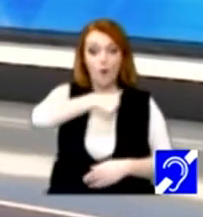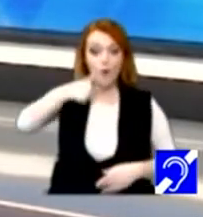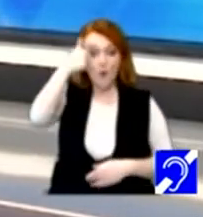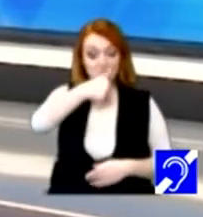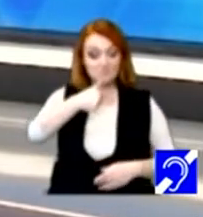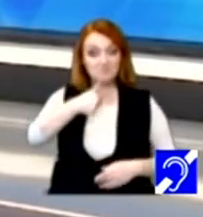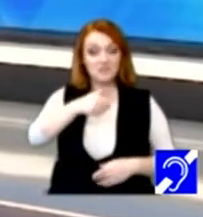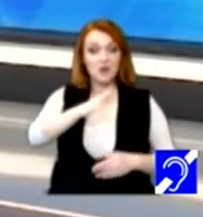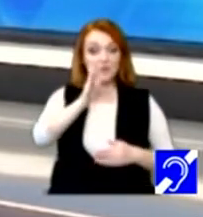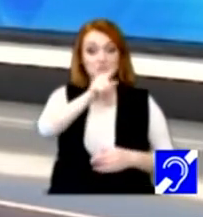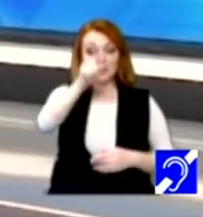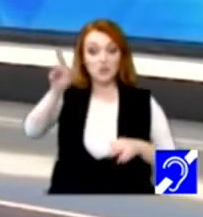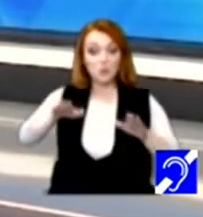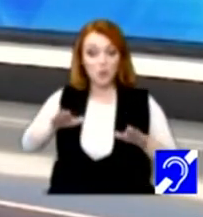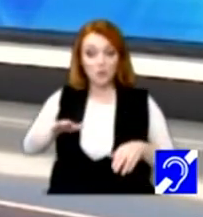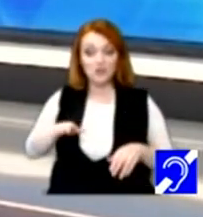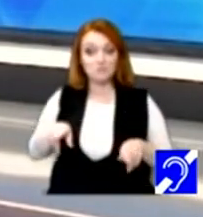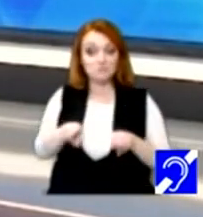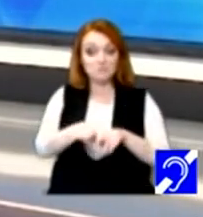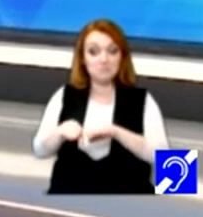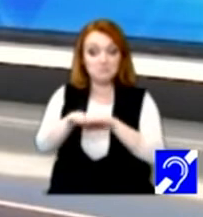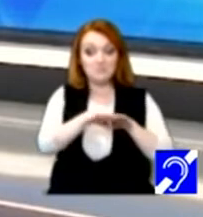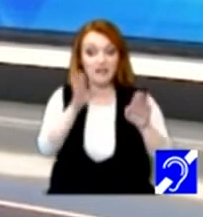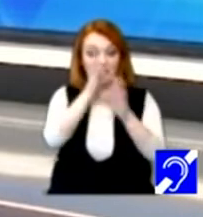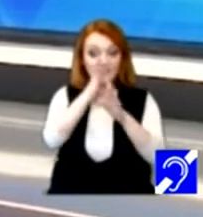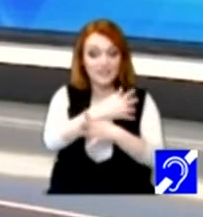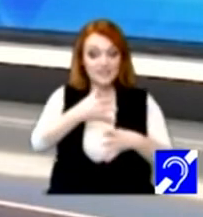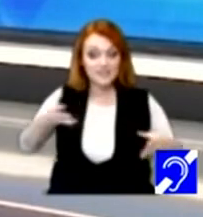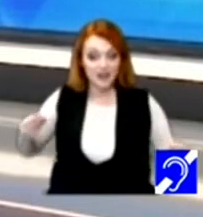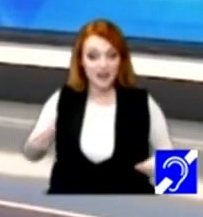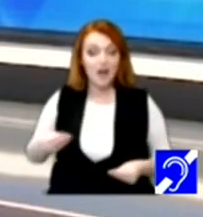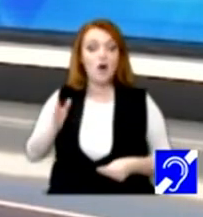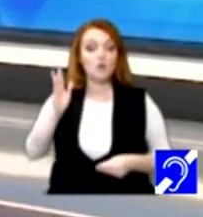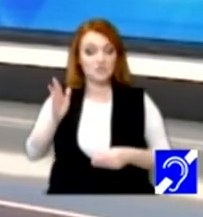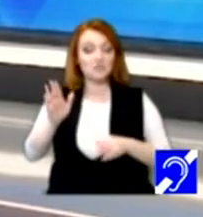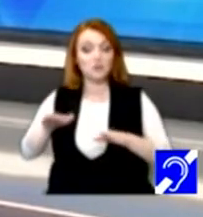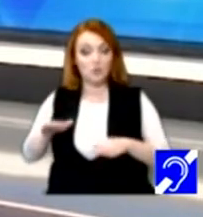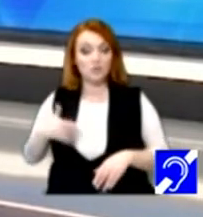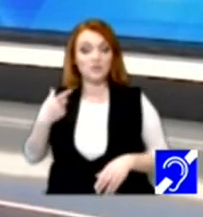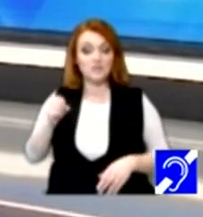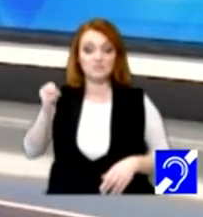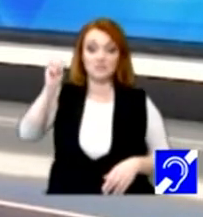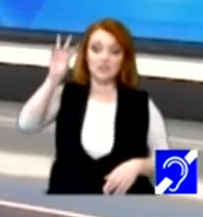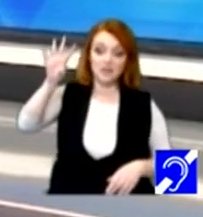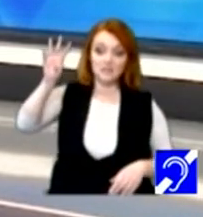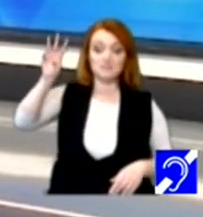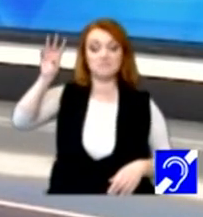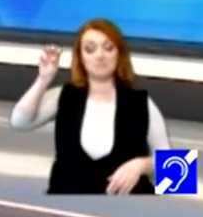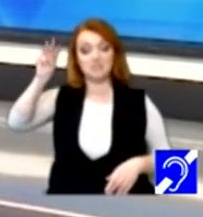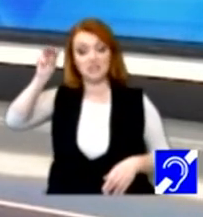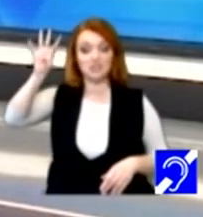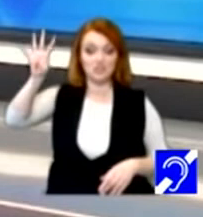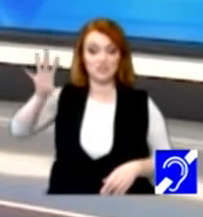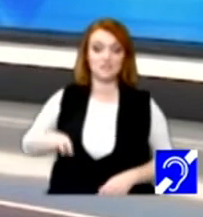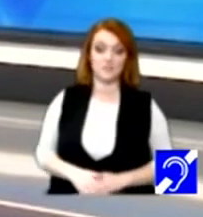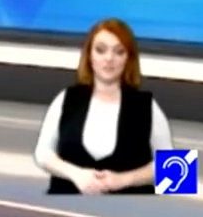primăvară în mai multe zone. Prin Muntenia se vor înregistra chiar 13-14 grade la orele amiezii. Doamnelor, domnilor,